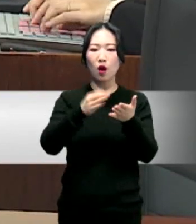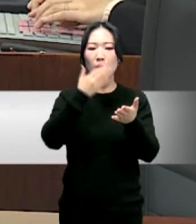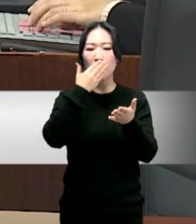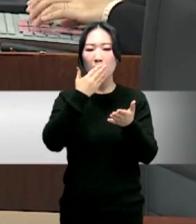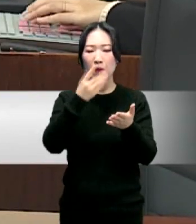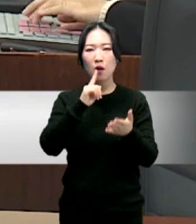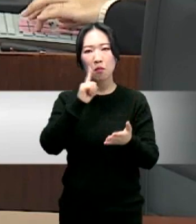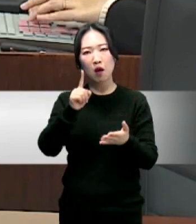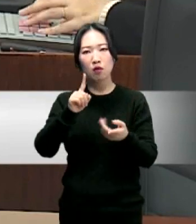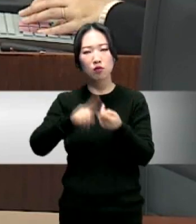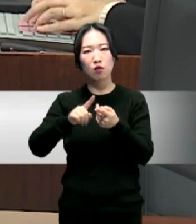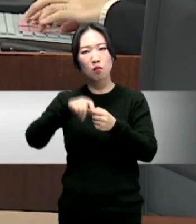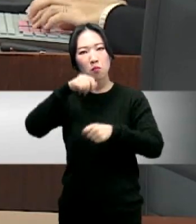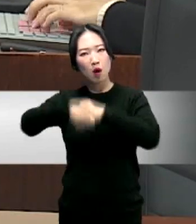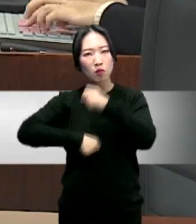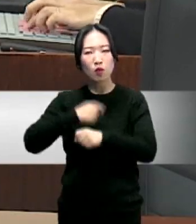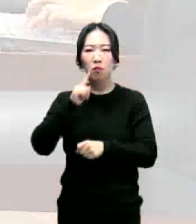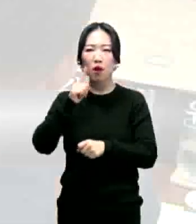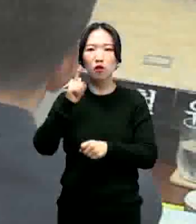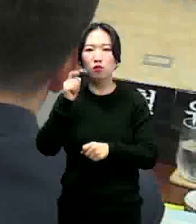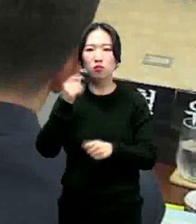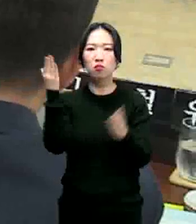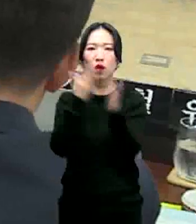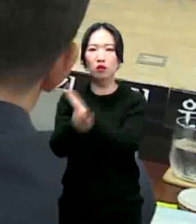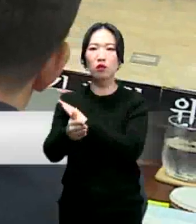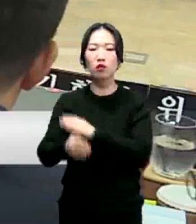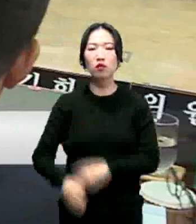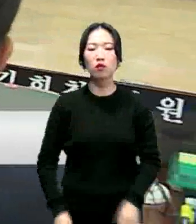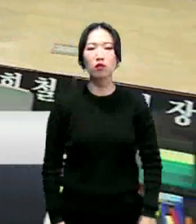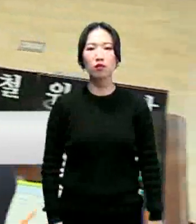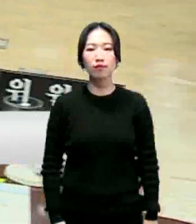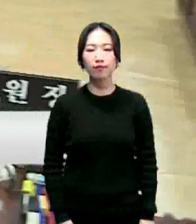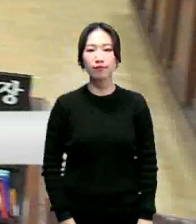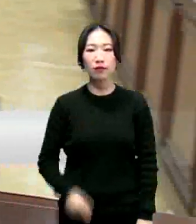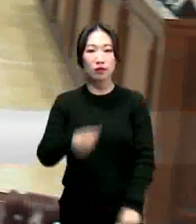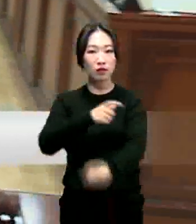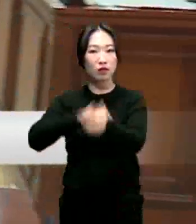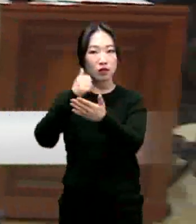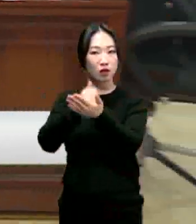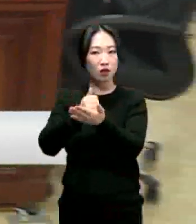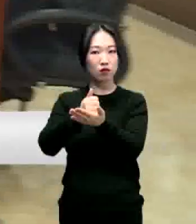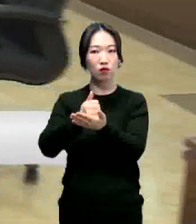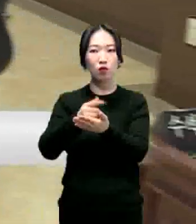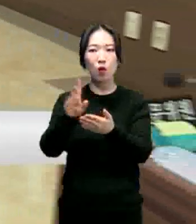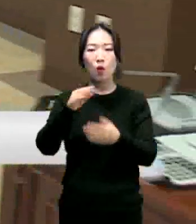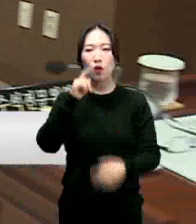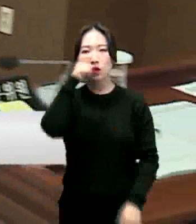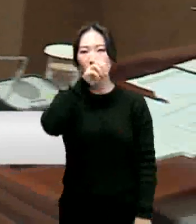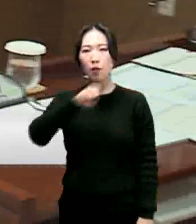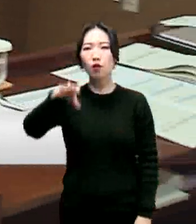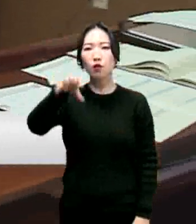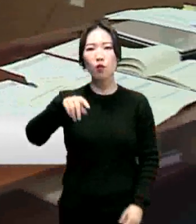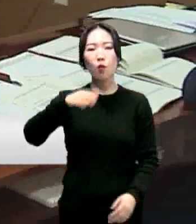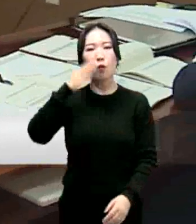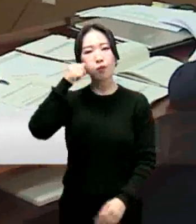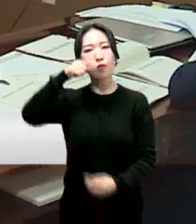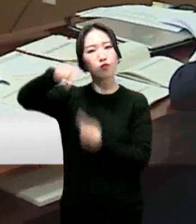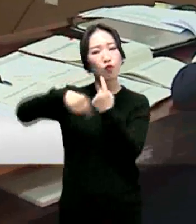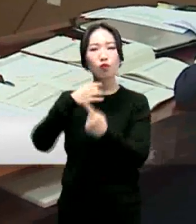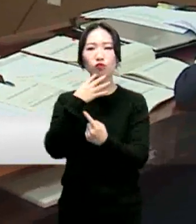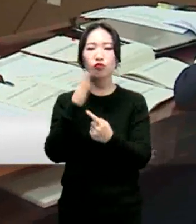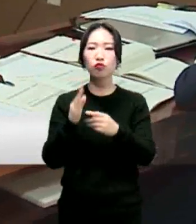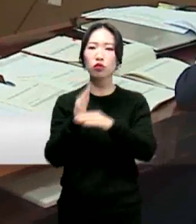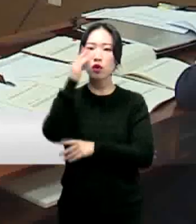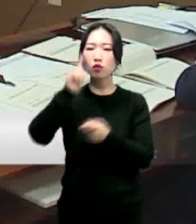쓸수 있다. 이런 발언은 옳지 않다고 봅니다. 김상길 이사장은 공단은 소각장을 원활하게 운영할 뿐그